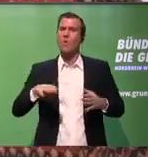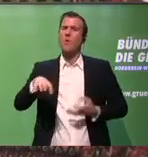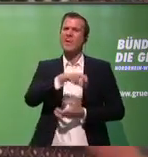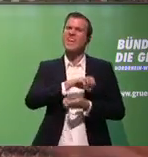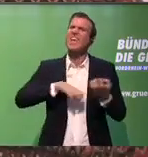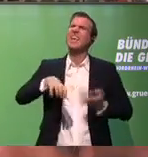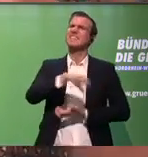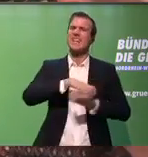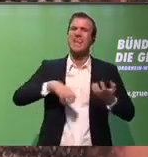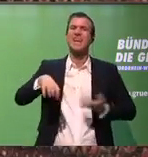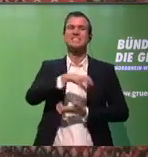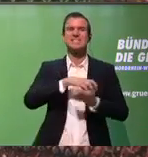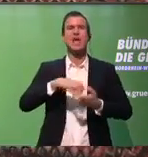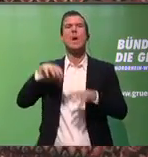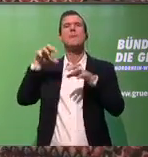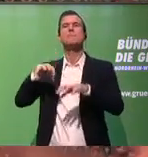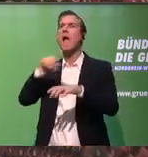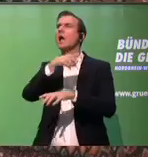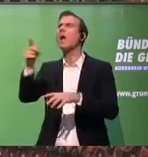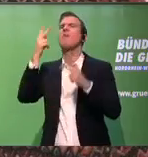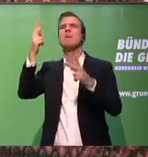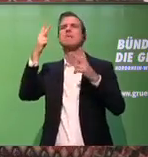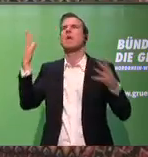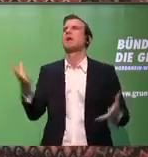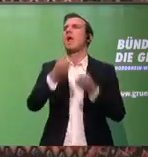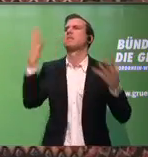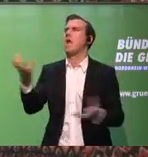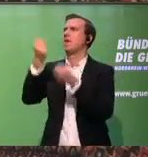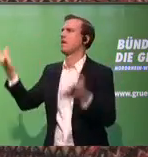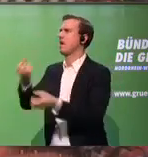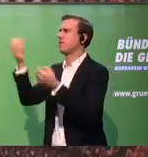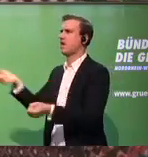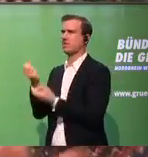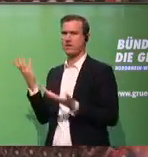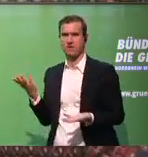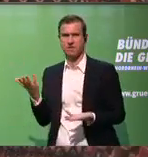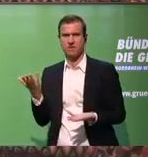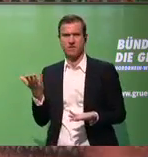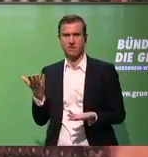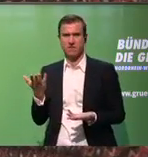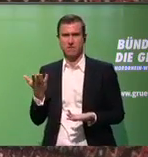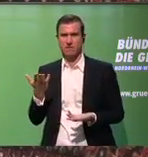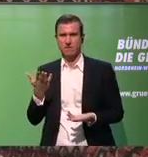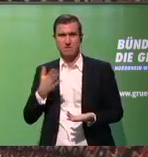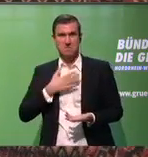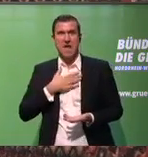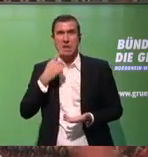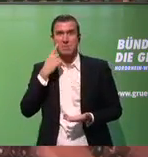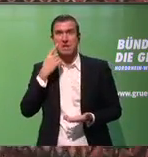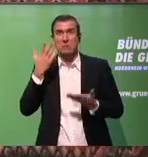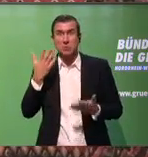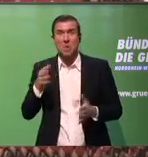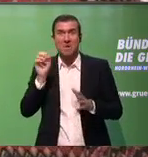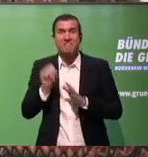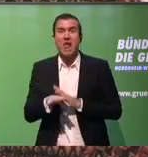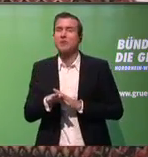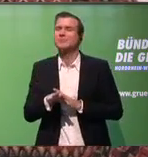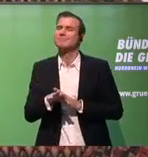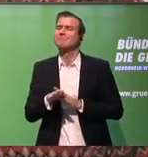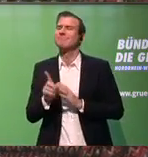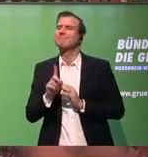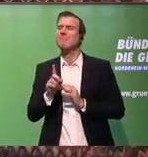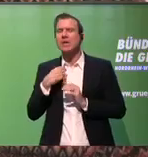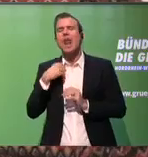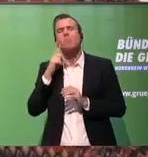Krise die Rettung der Banken ein Ziel gewesen ist. Da würde ich noch nicht mal grundsätzlich sagen, dass das falsch ist, aber dass